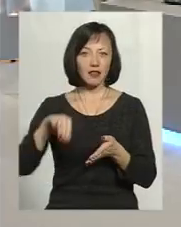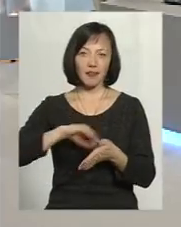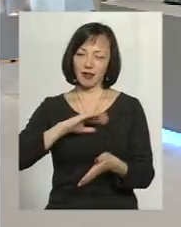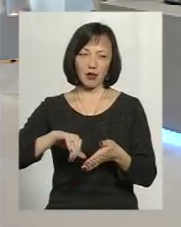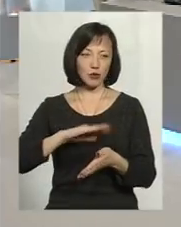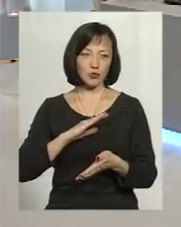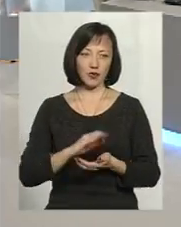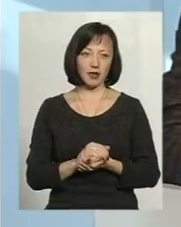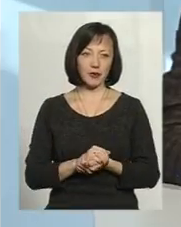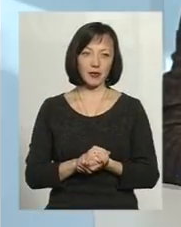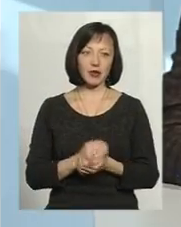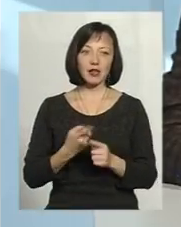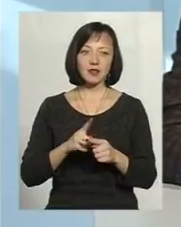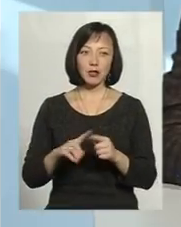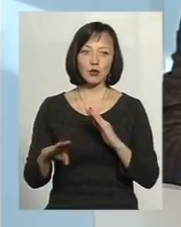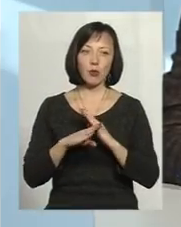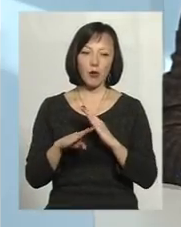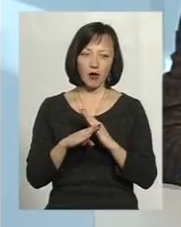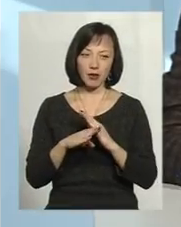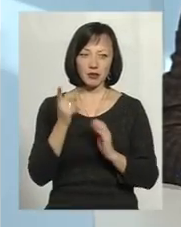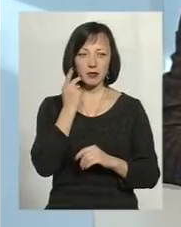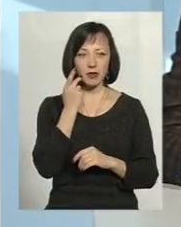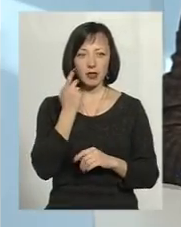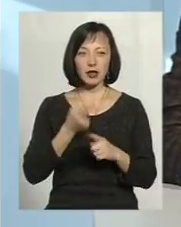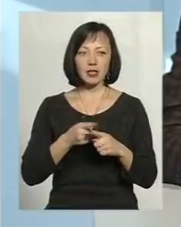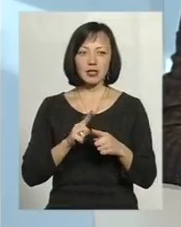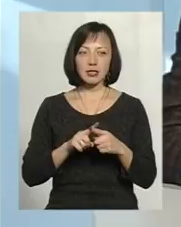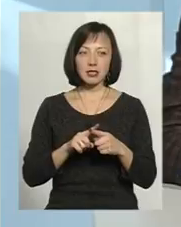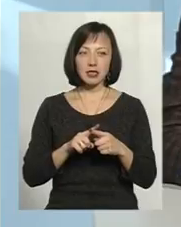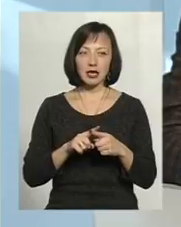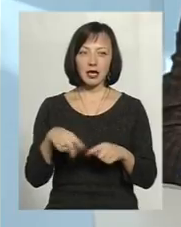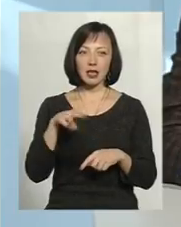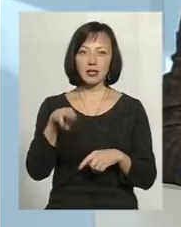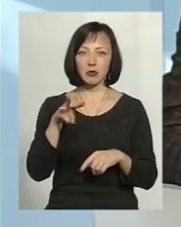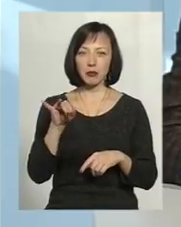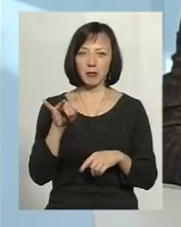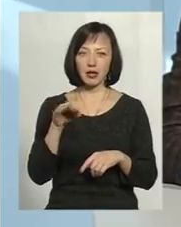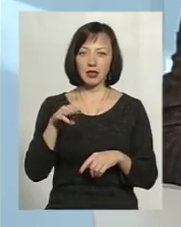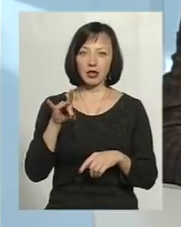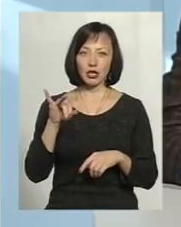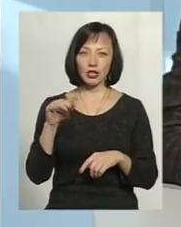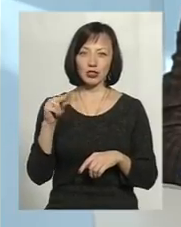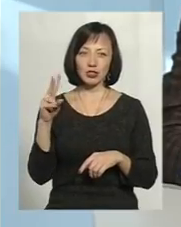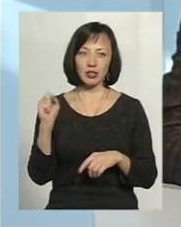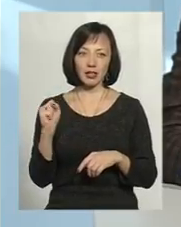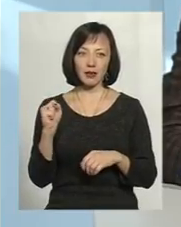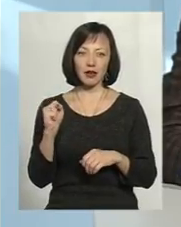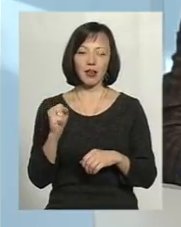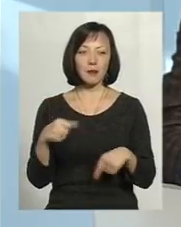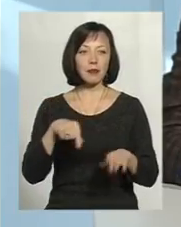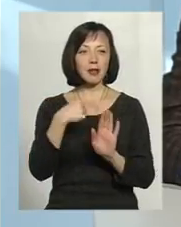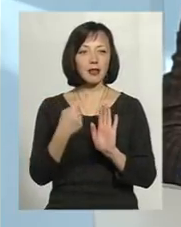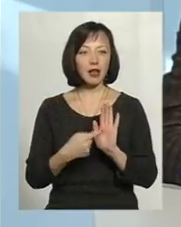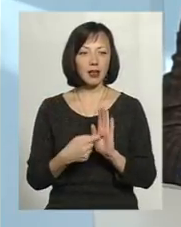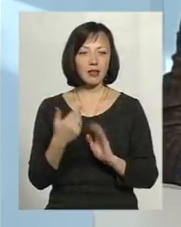ніколи не відказували, все допомагаєте. Це Дмитришна турбує, ви мене маєте знати. Таке питання.